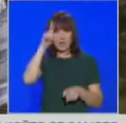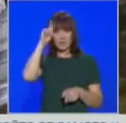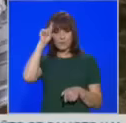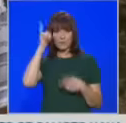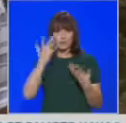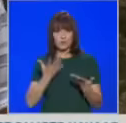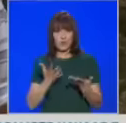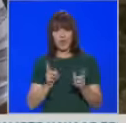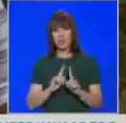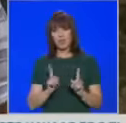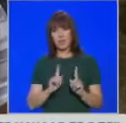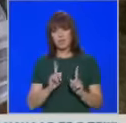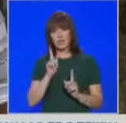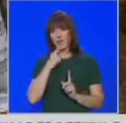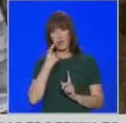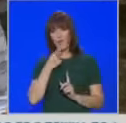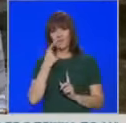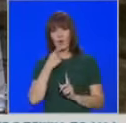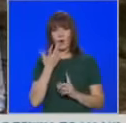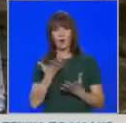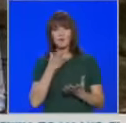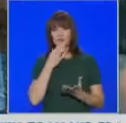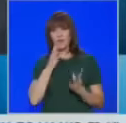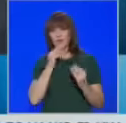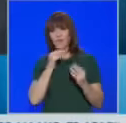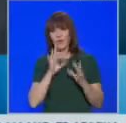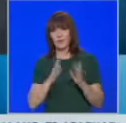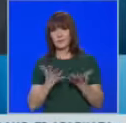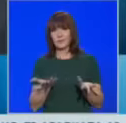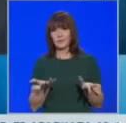това? За това няма да говоря, защото се изопачават неща.